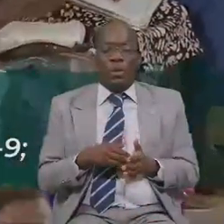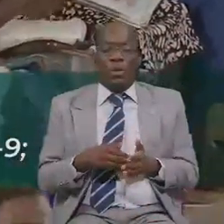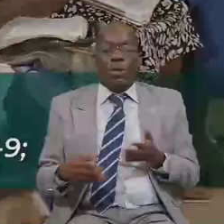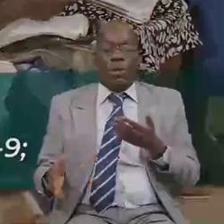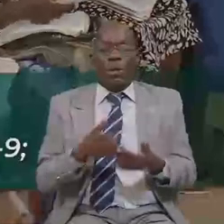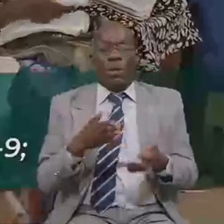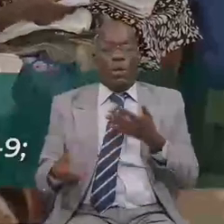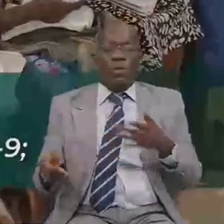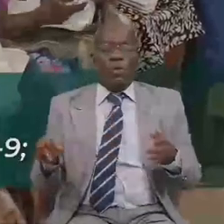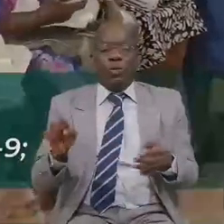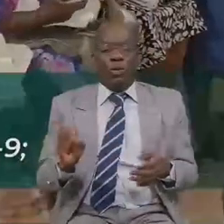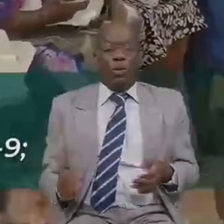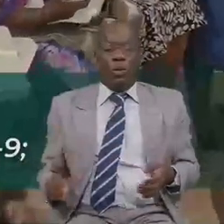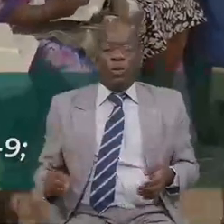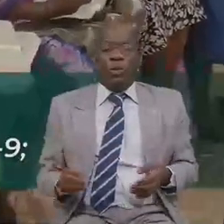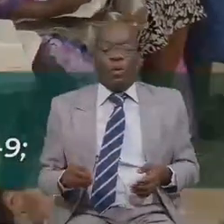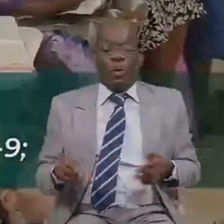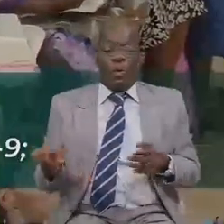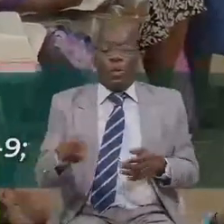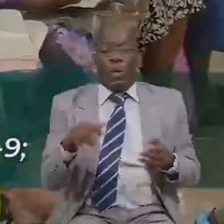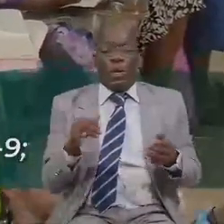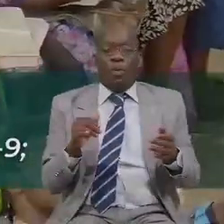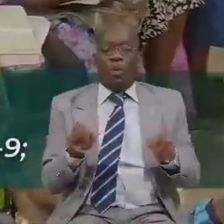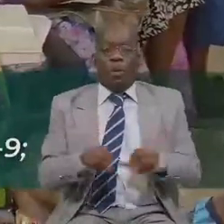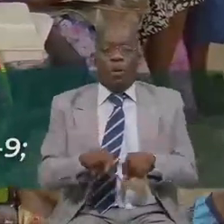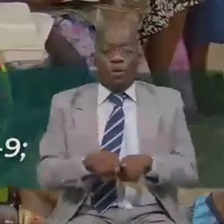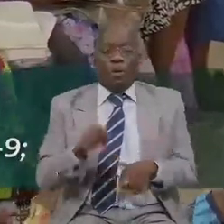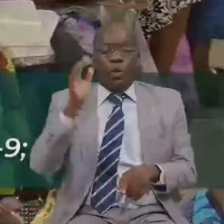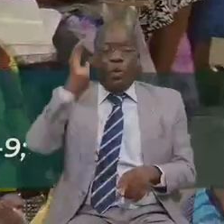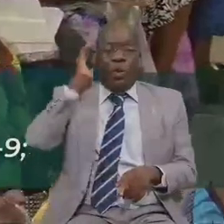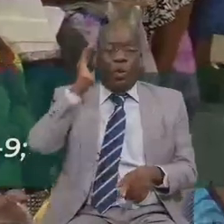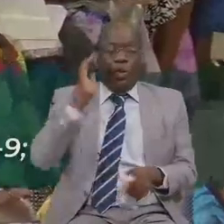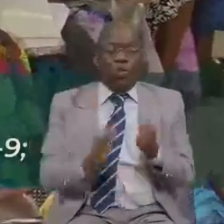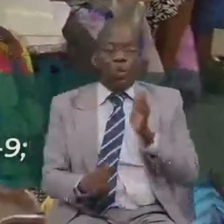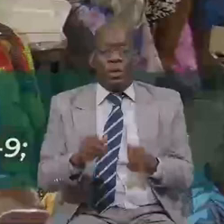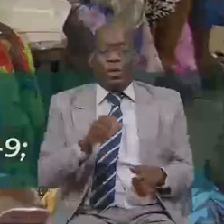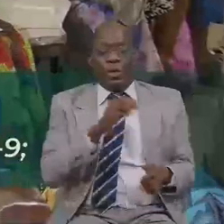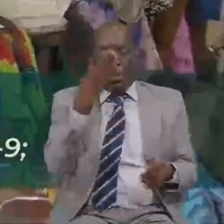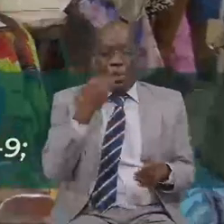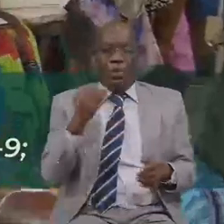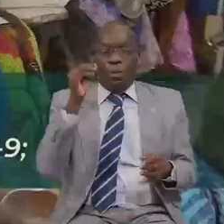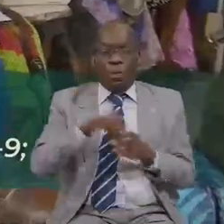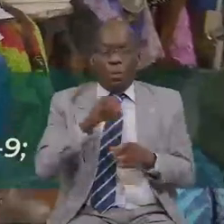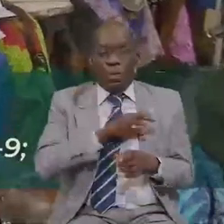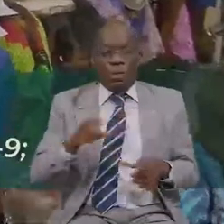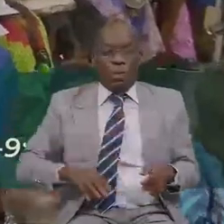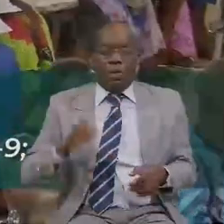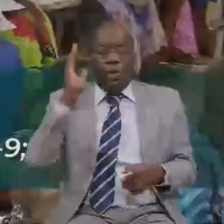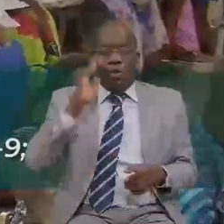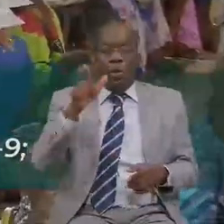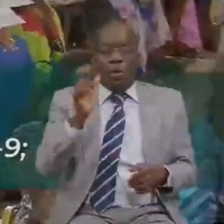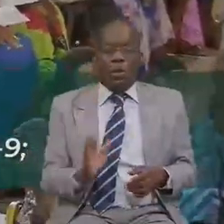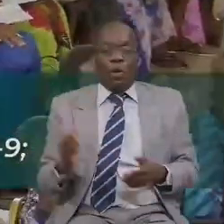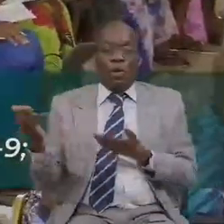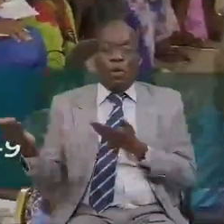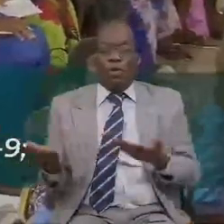ceux qui dorment en Jésus, Dieu les ramènera avec le verset 15. Voici